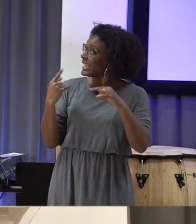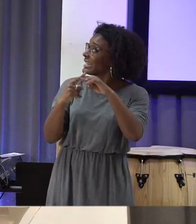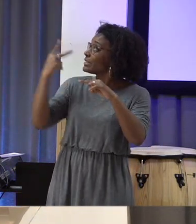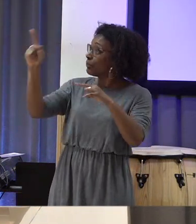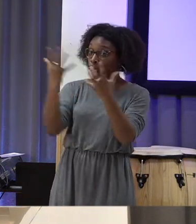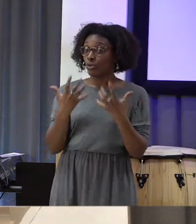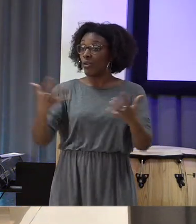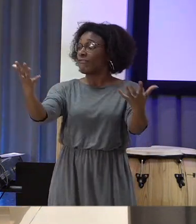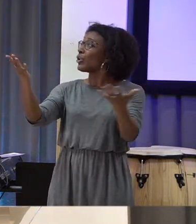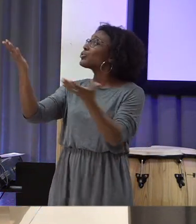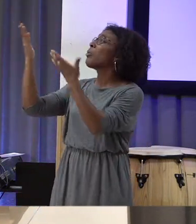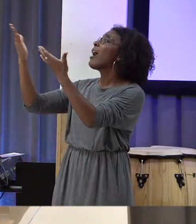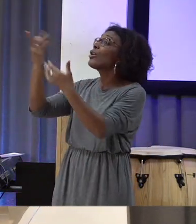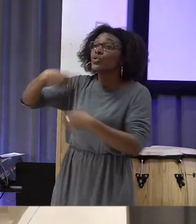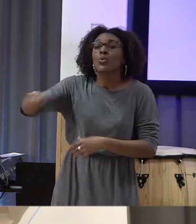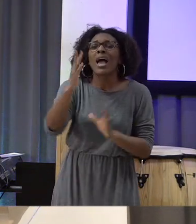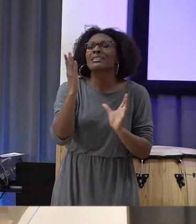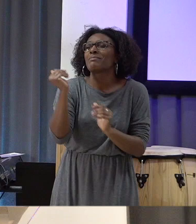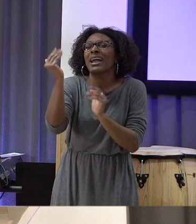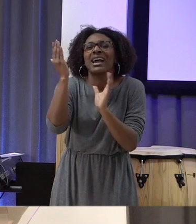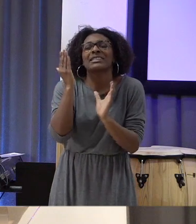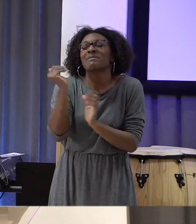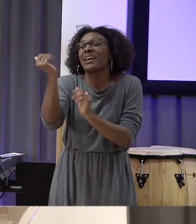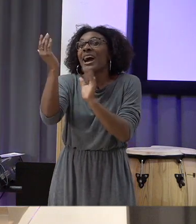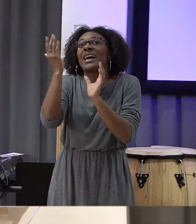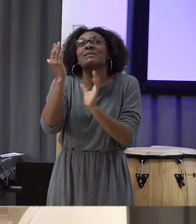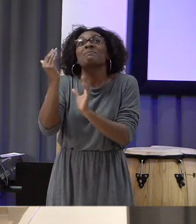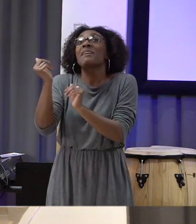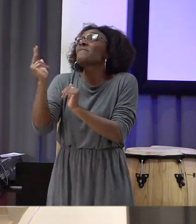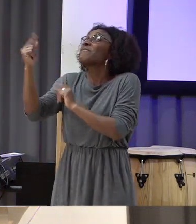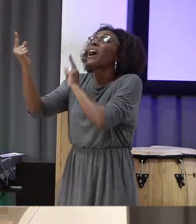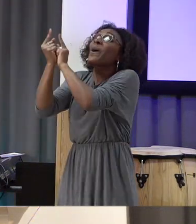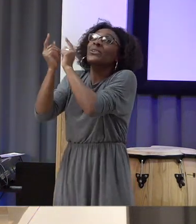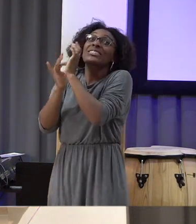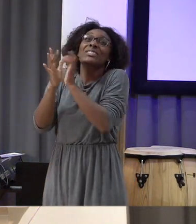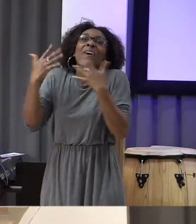église, Seigneur, espère, est dans l'espérance de te rencontrer.